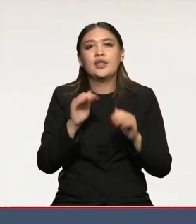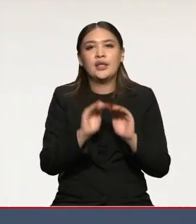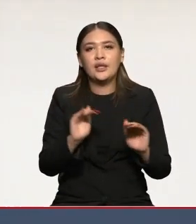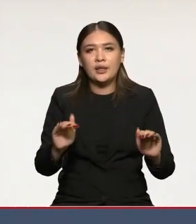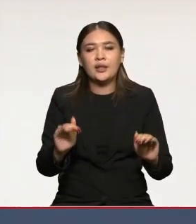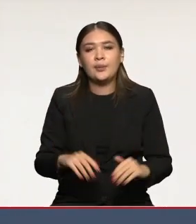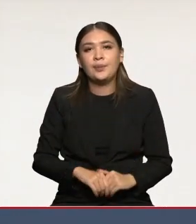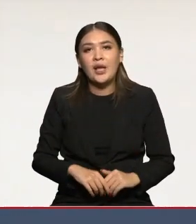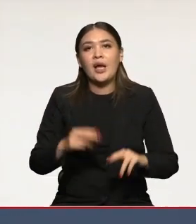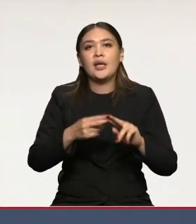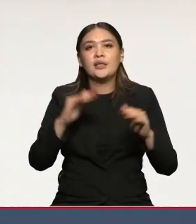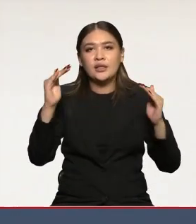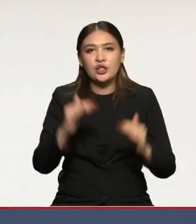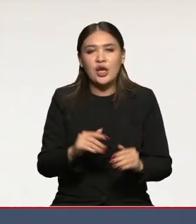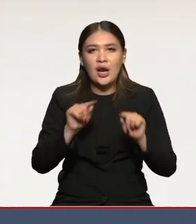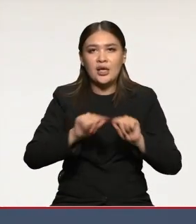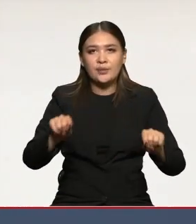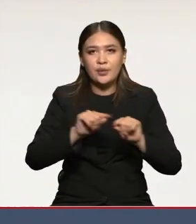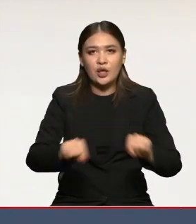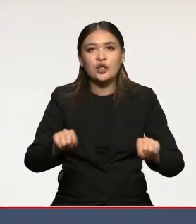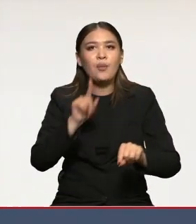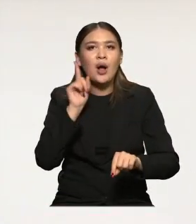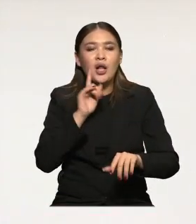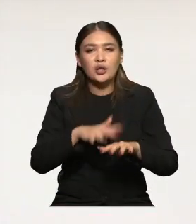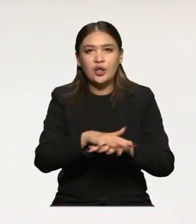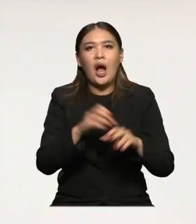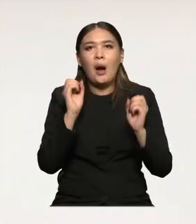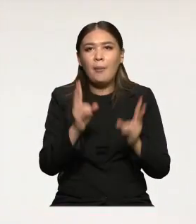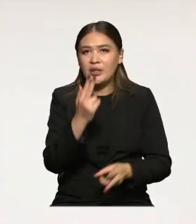граждан страны, а также к снижению распространяющихся среди молодежи опасных привычек.